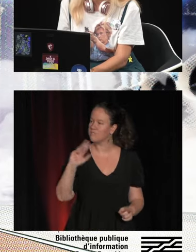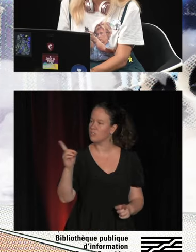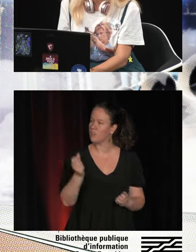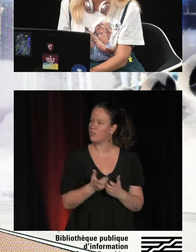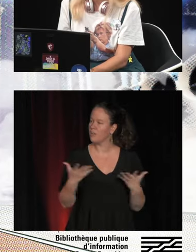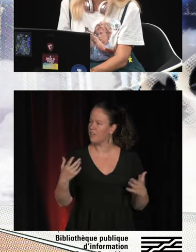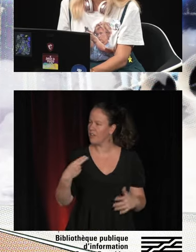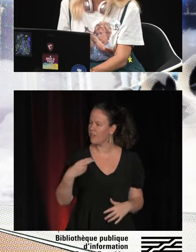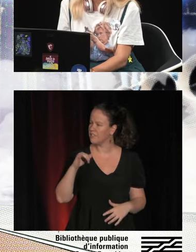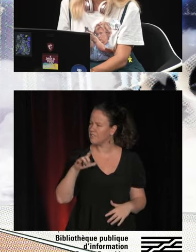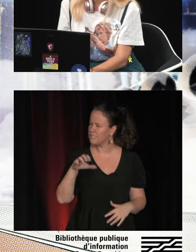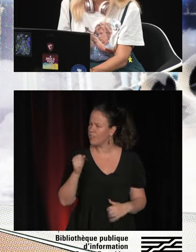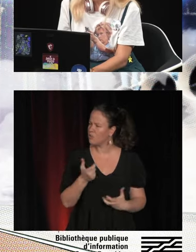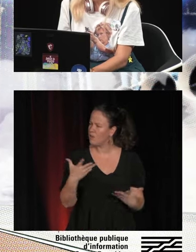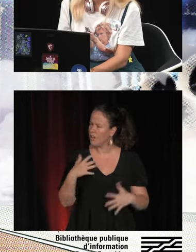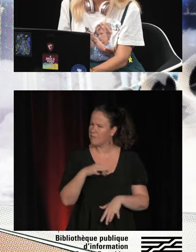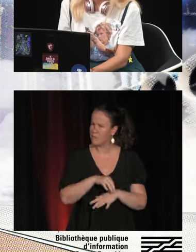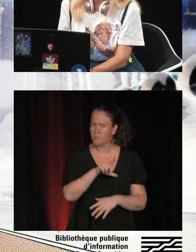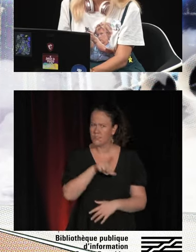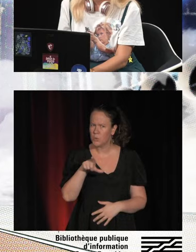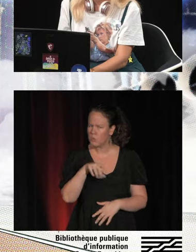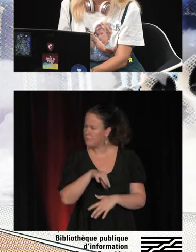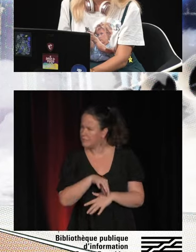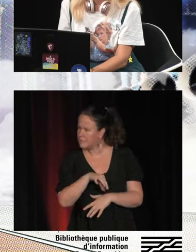Nissel, s'il te plaît. 22 minutes...